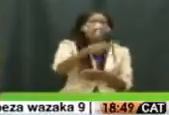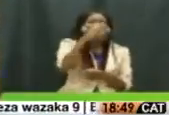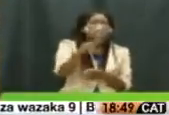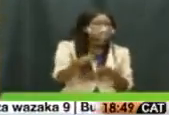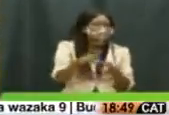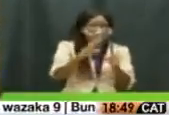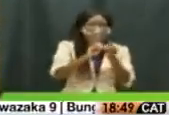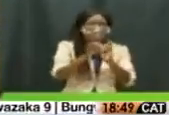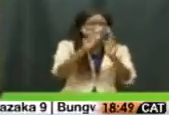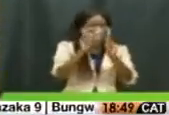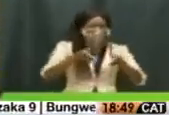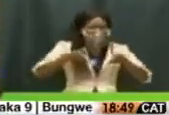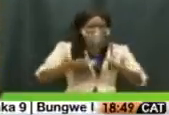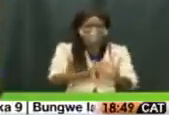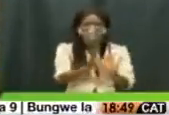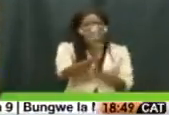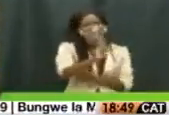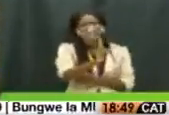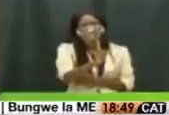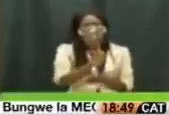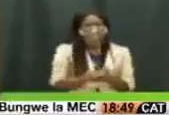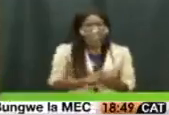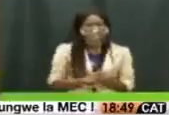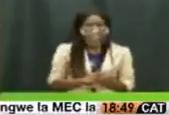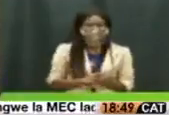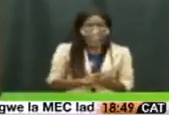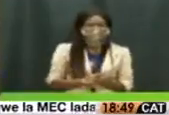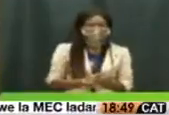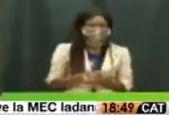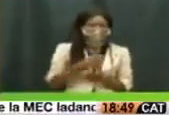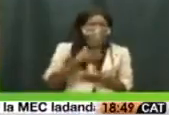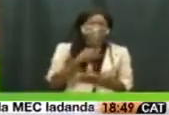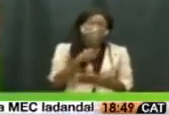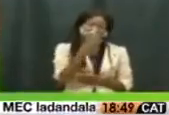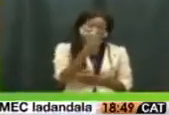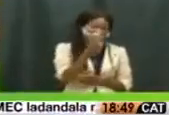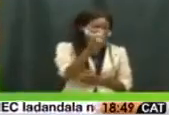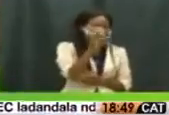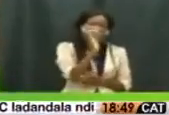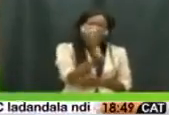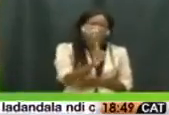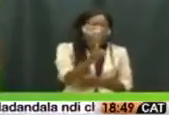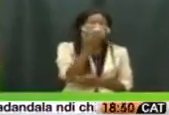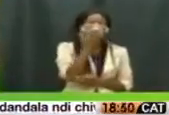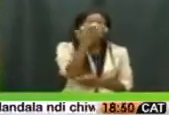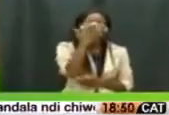kuti zimene zozo sizoona paliso zina za